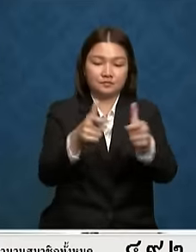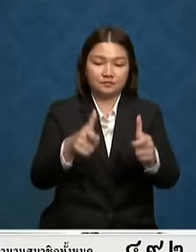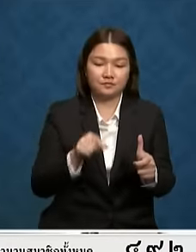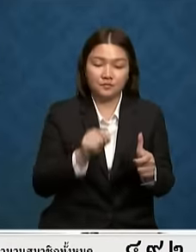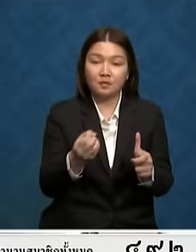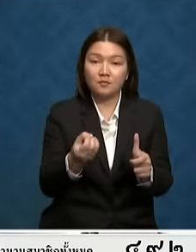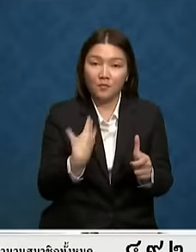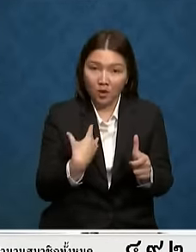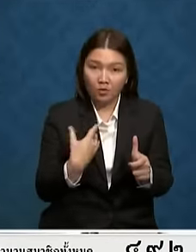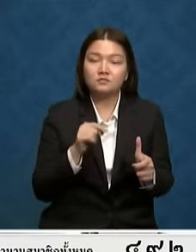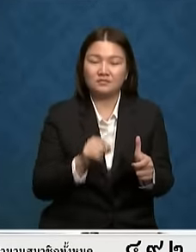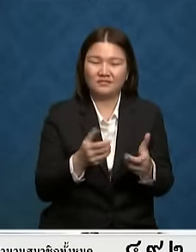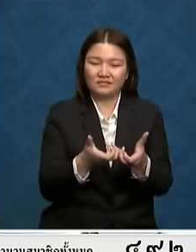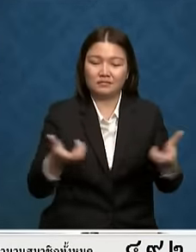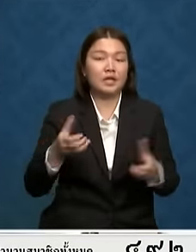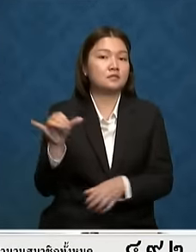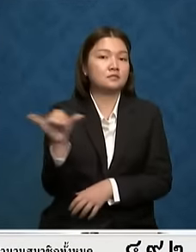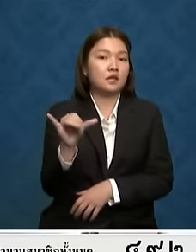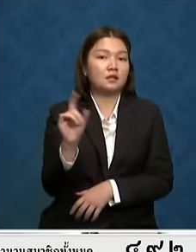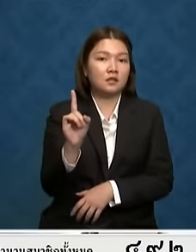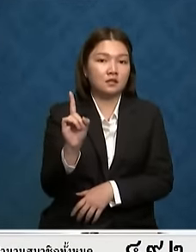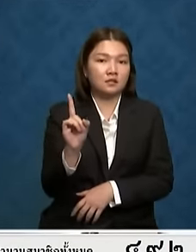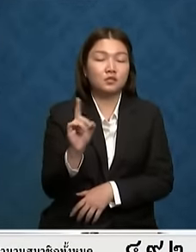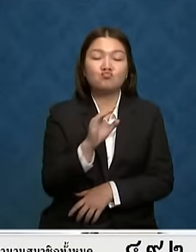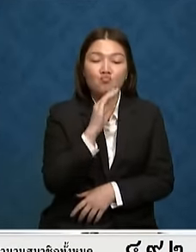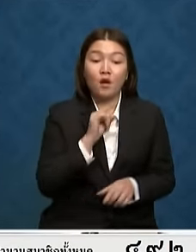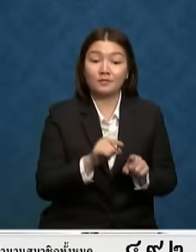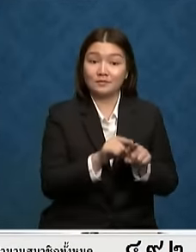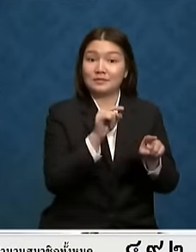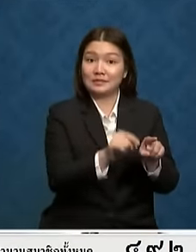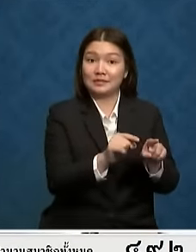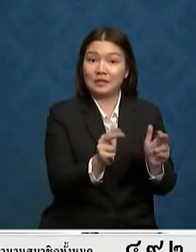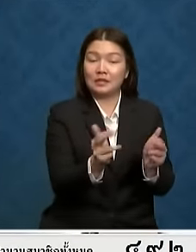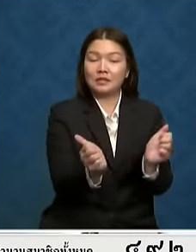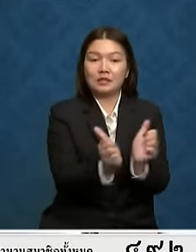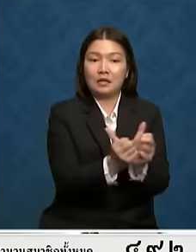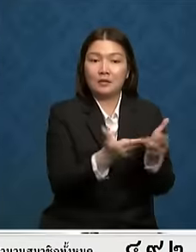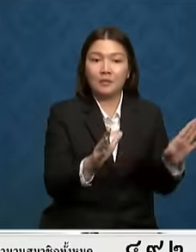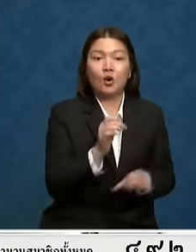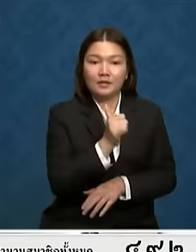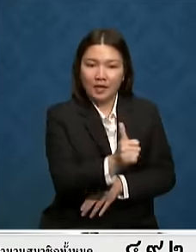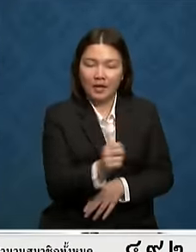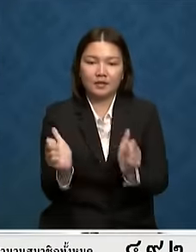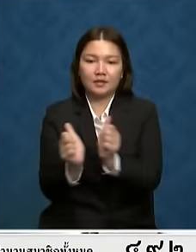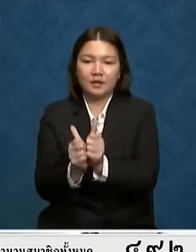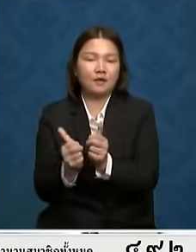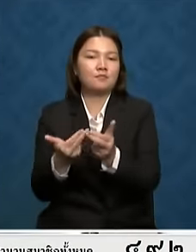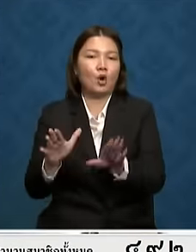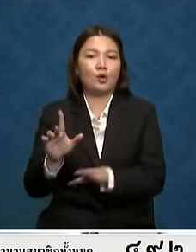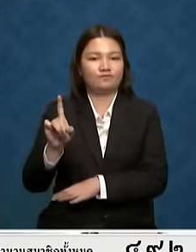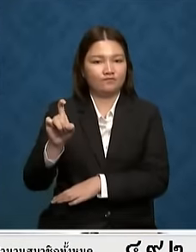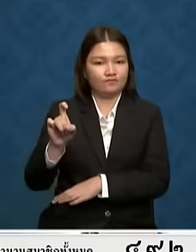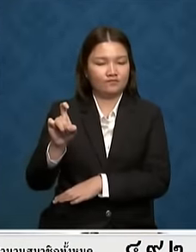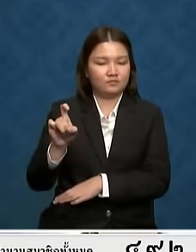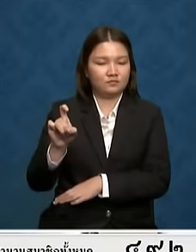มีการแยกแยะว่าอะไรที่นิรโทษกรรมได้อะไรที่ไม่ได้